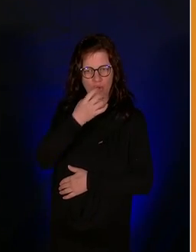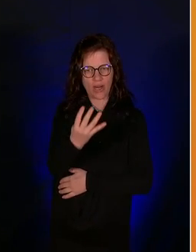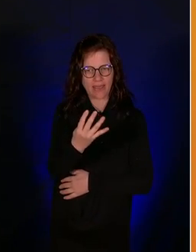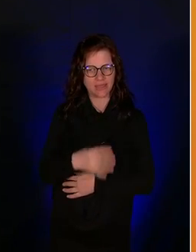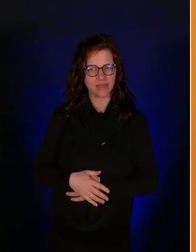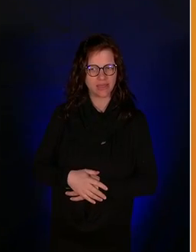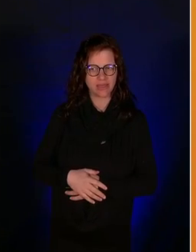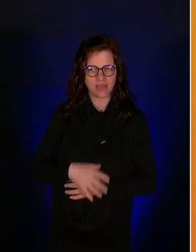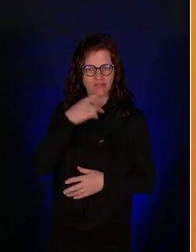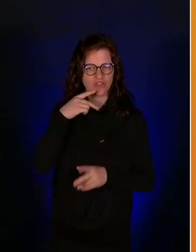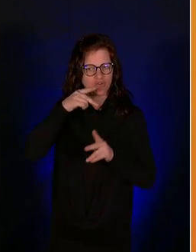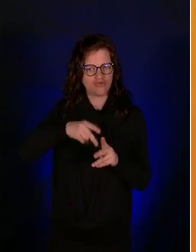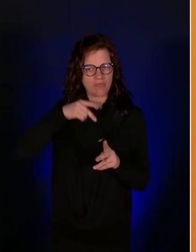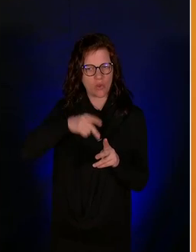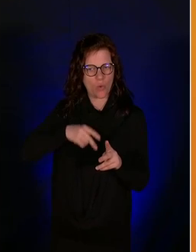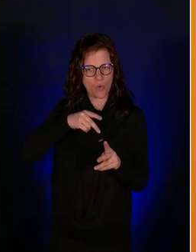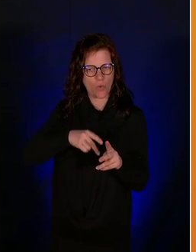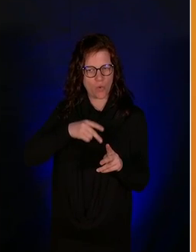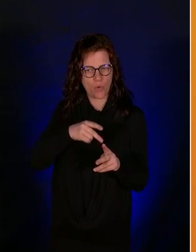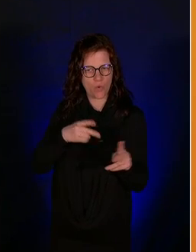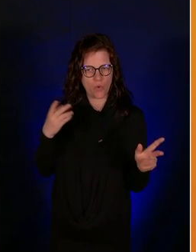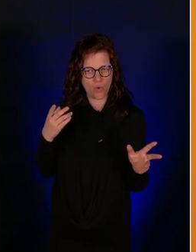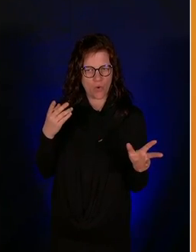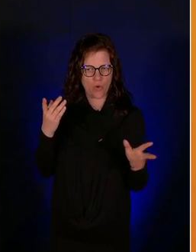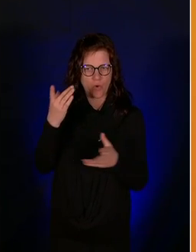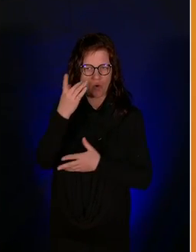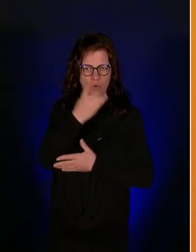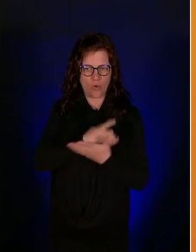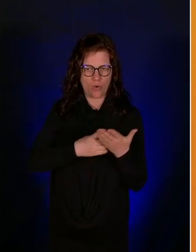donc cheminot de Charente-Maritime.